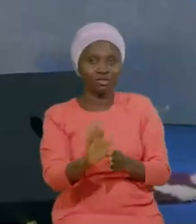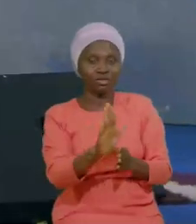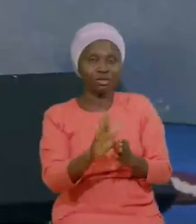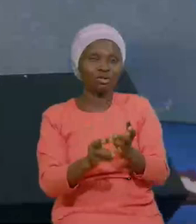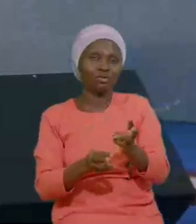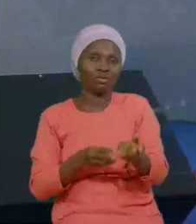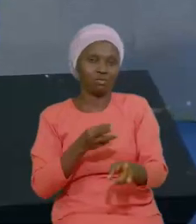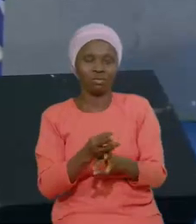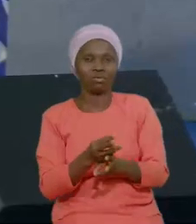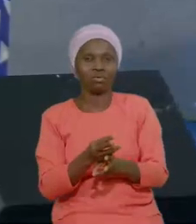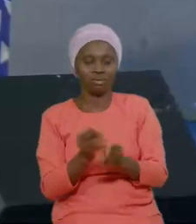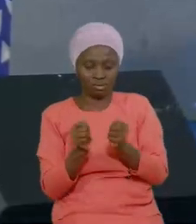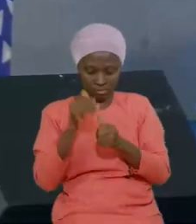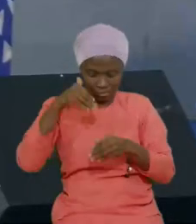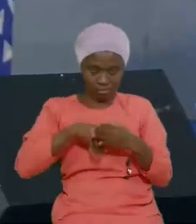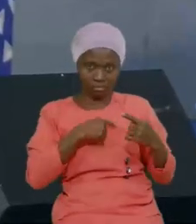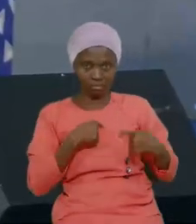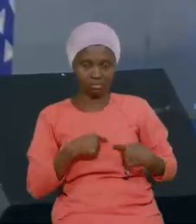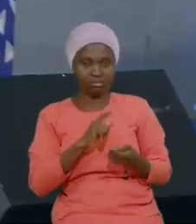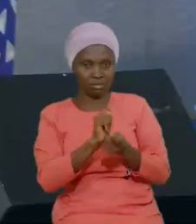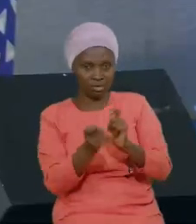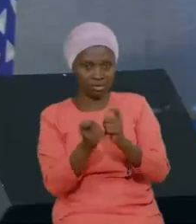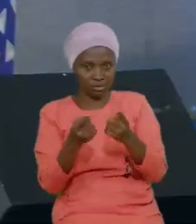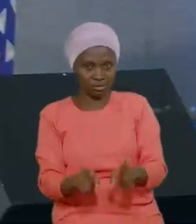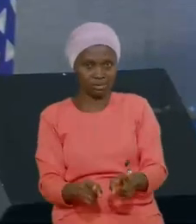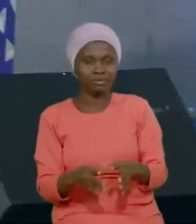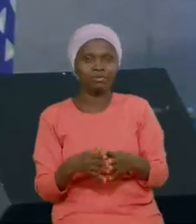Ta vie veut laisser d'empreintes dans ta génération.